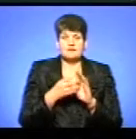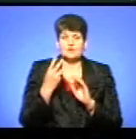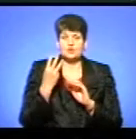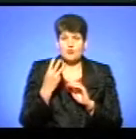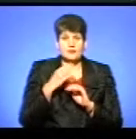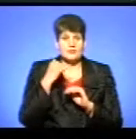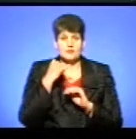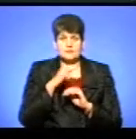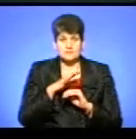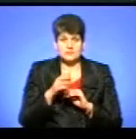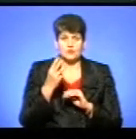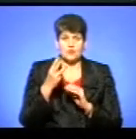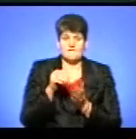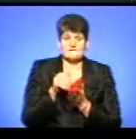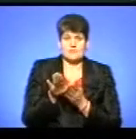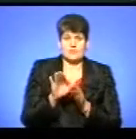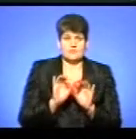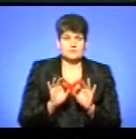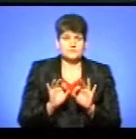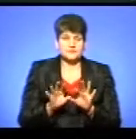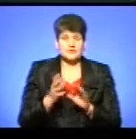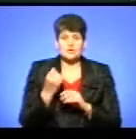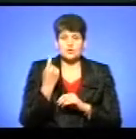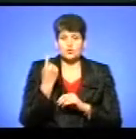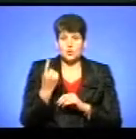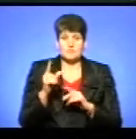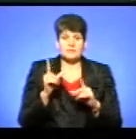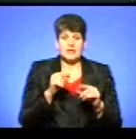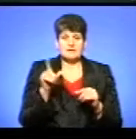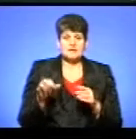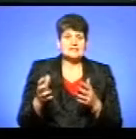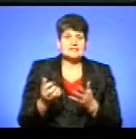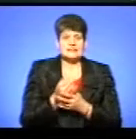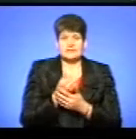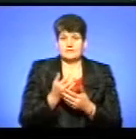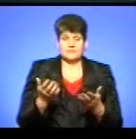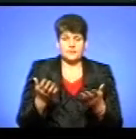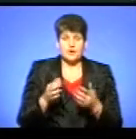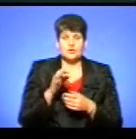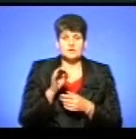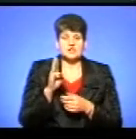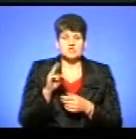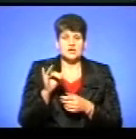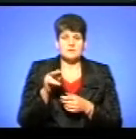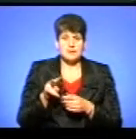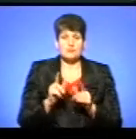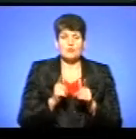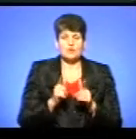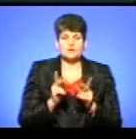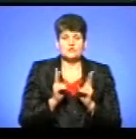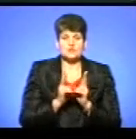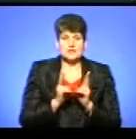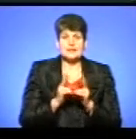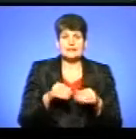відповіли, троє відмовились коментувати. Ще одного перевізника знайти не вдалося. Олександр Шильман погодився зустрітись і